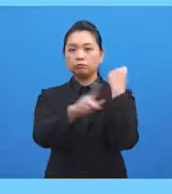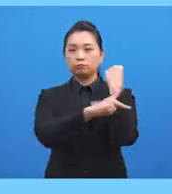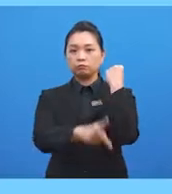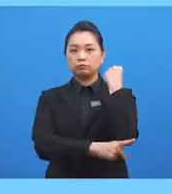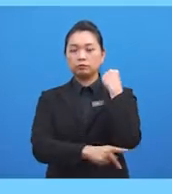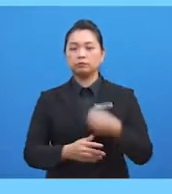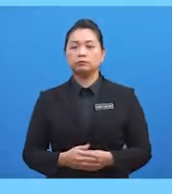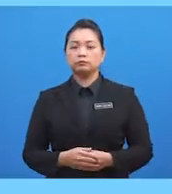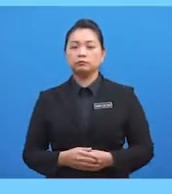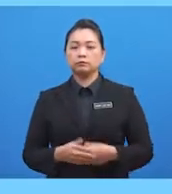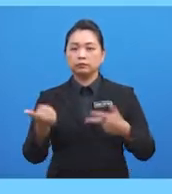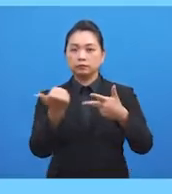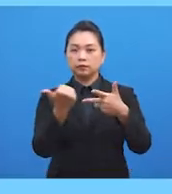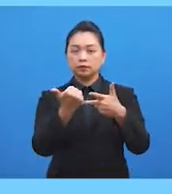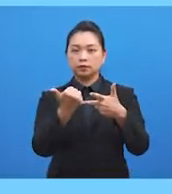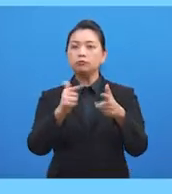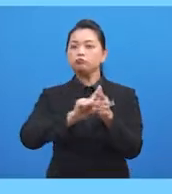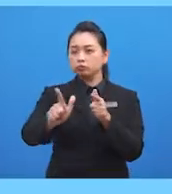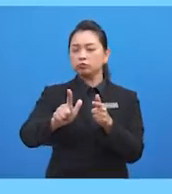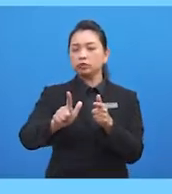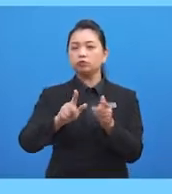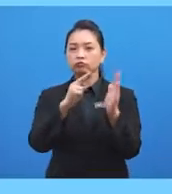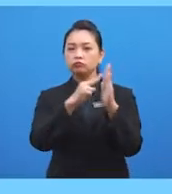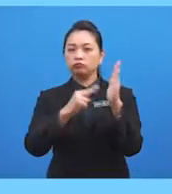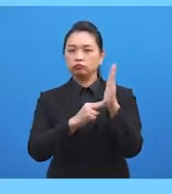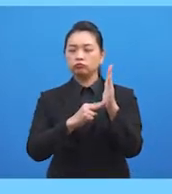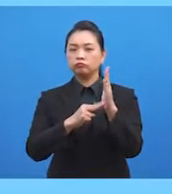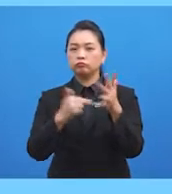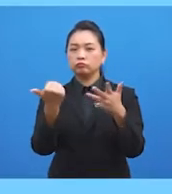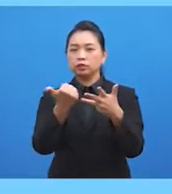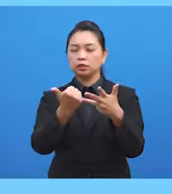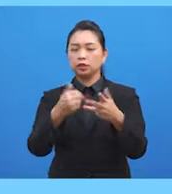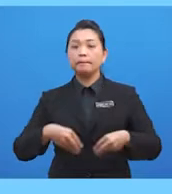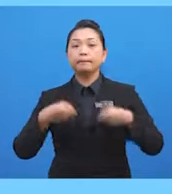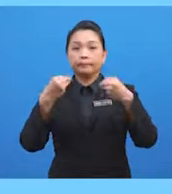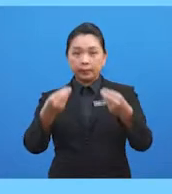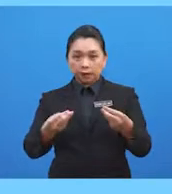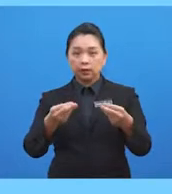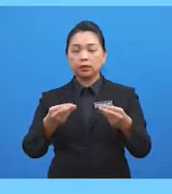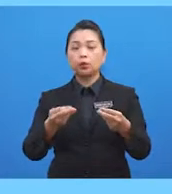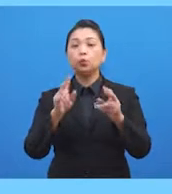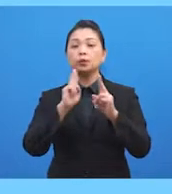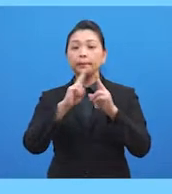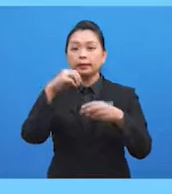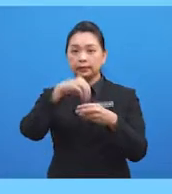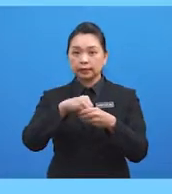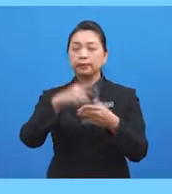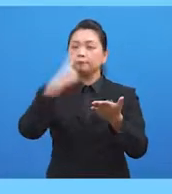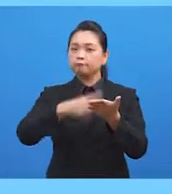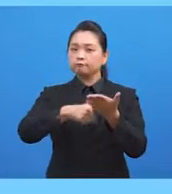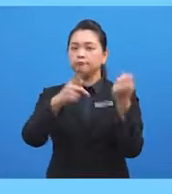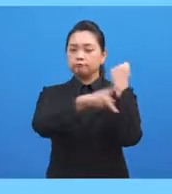C. Memperkenankan rang undang-undang. Dan D. Memberikan titah ucapan dalam